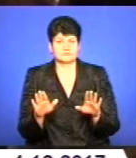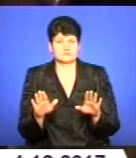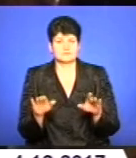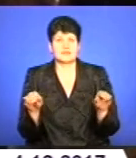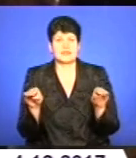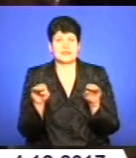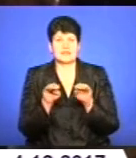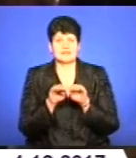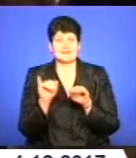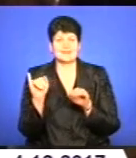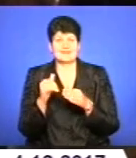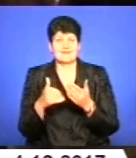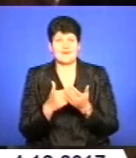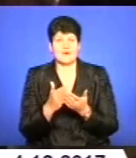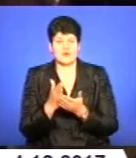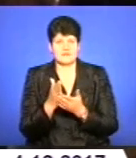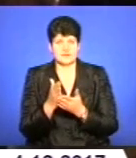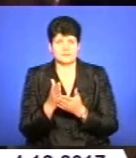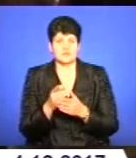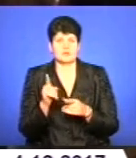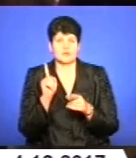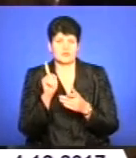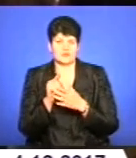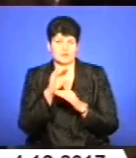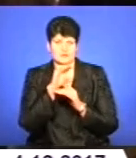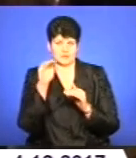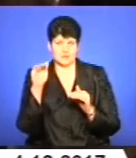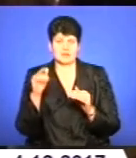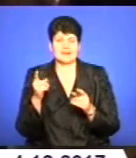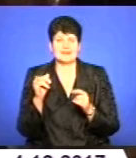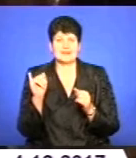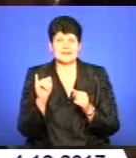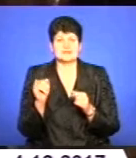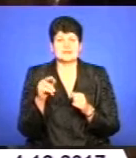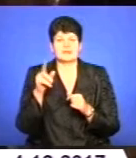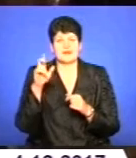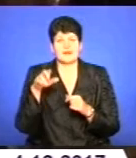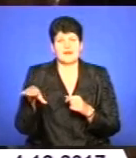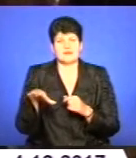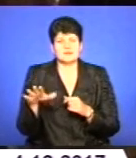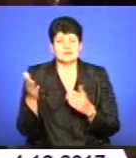рівень і географія. Тобто музиканти повинні бути рівневі і бажано, щоб були з таких країн,